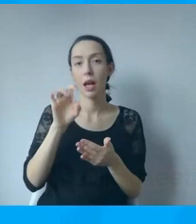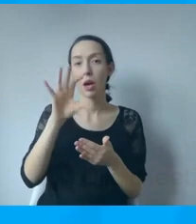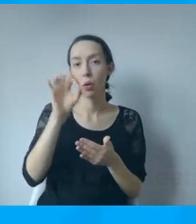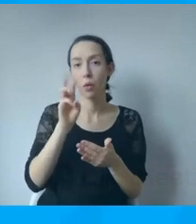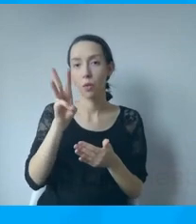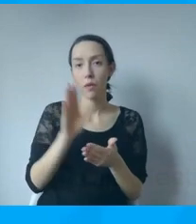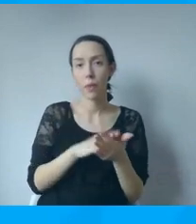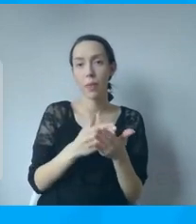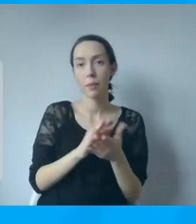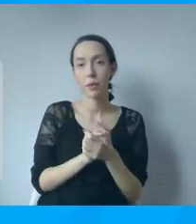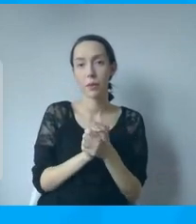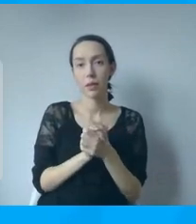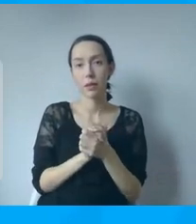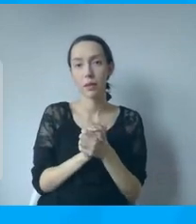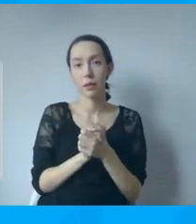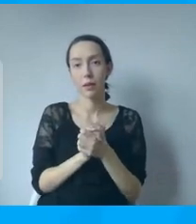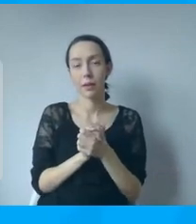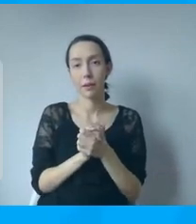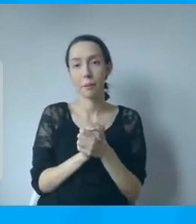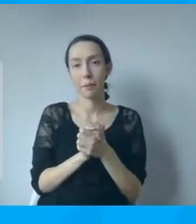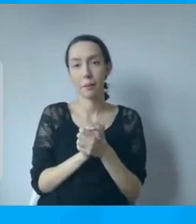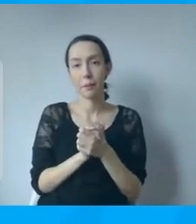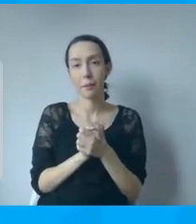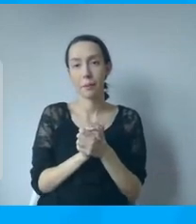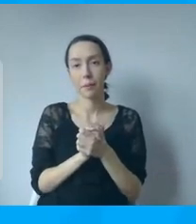no, mikrofon nie działa. No dobrze, no jak mikrofon nie działa,